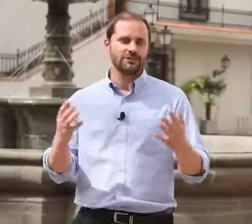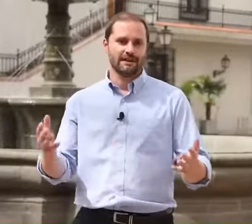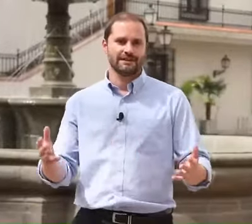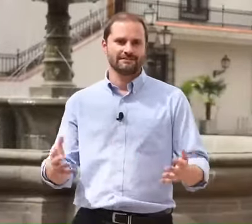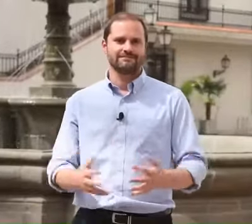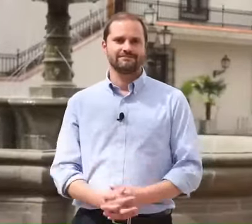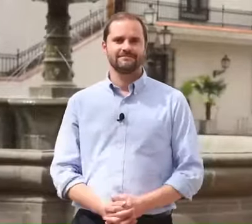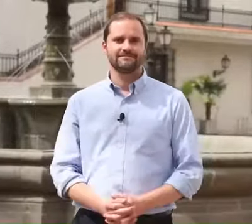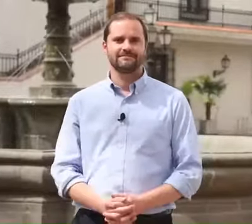no nos separan ¡Alu 헷! ¡Gracias!